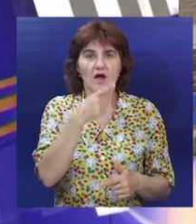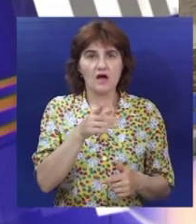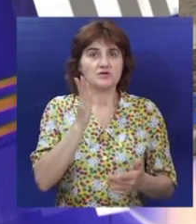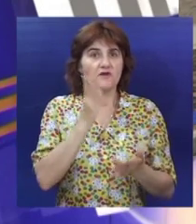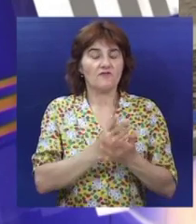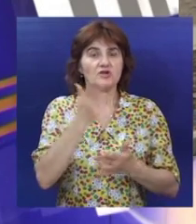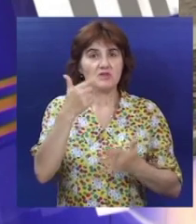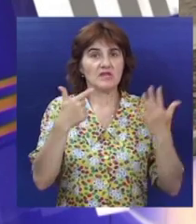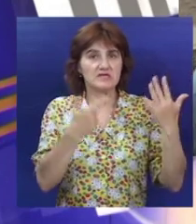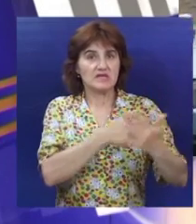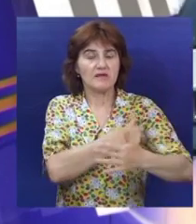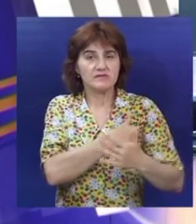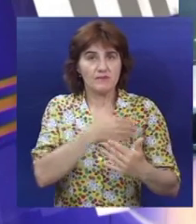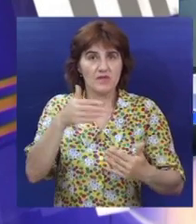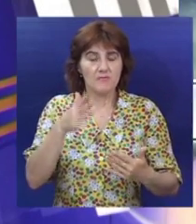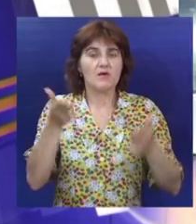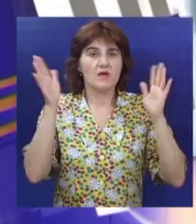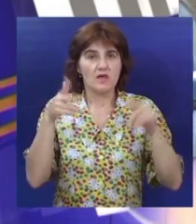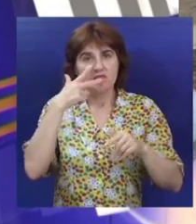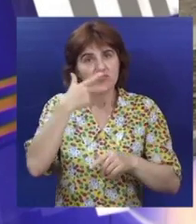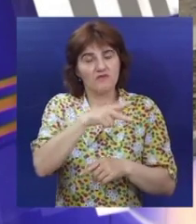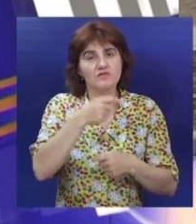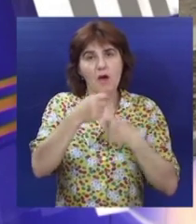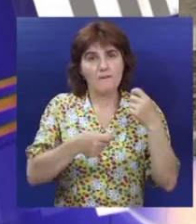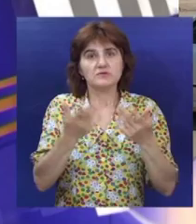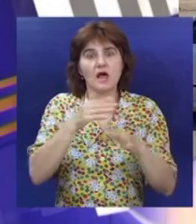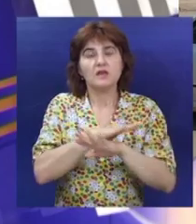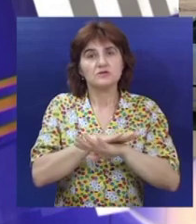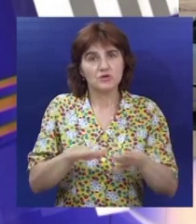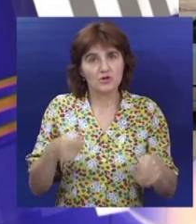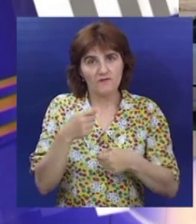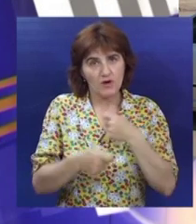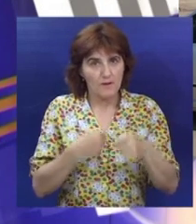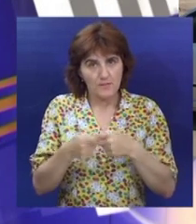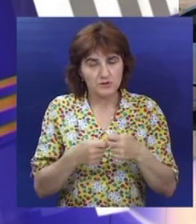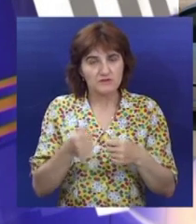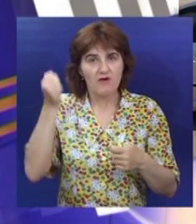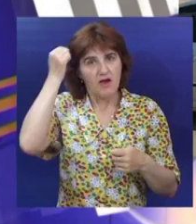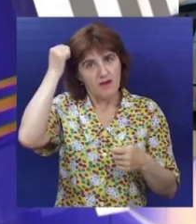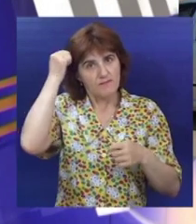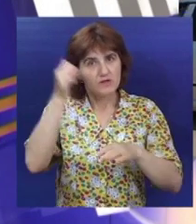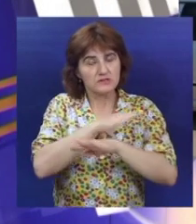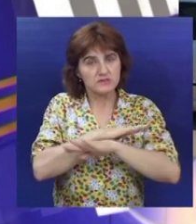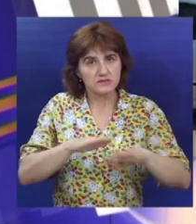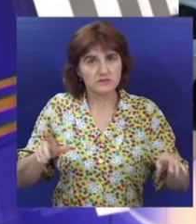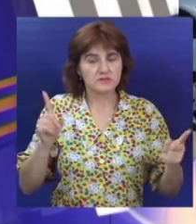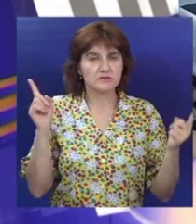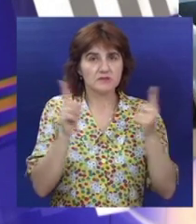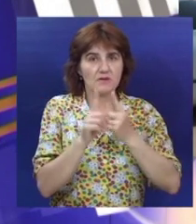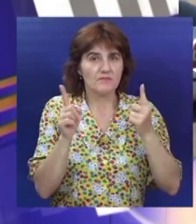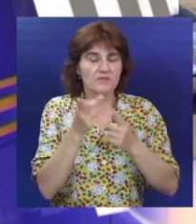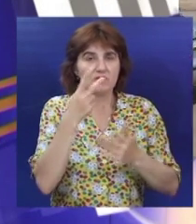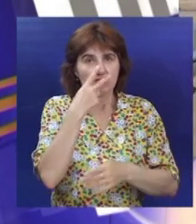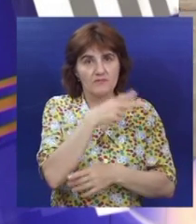Vučinić na plus 37 stepeni obilazi radove u privrednoj zoni Mali Bajmok. Pre nekoliko dana završeno je asfaltiranje saobraćajnica koje vode